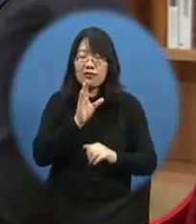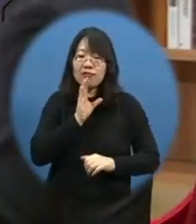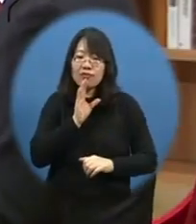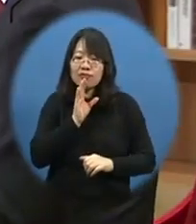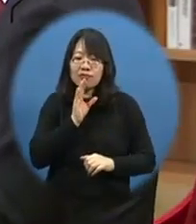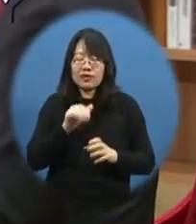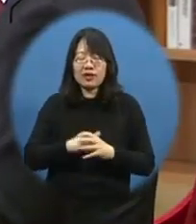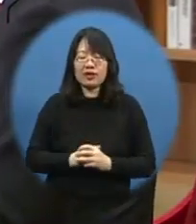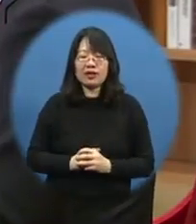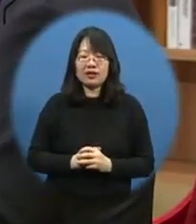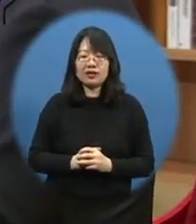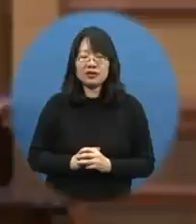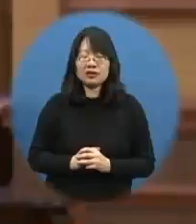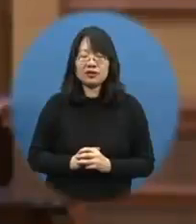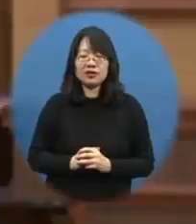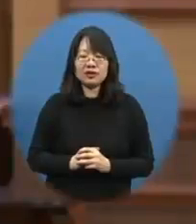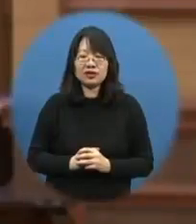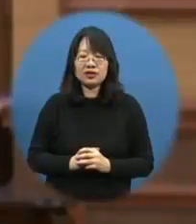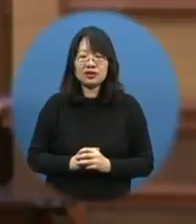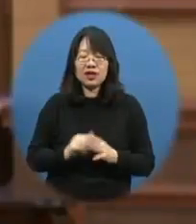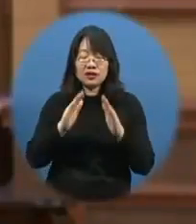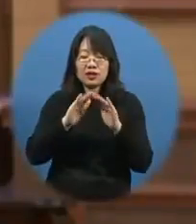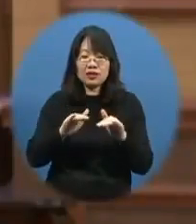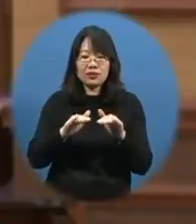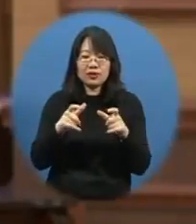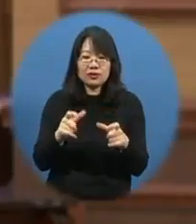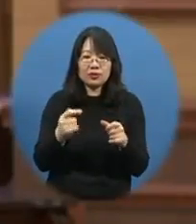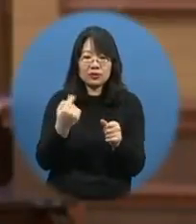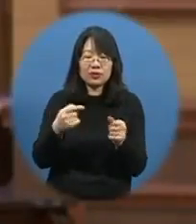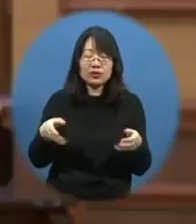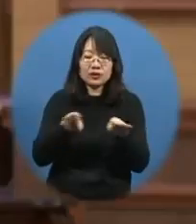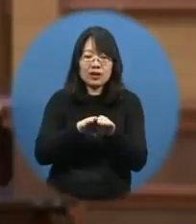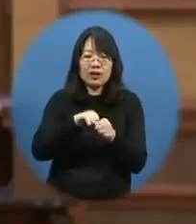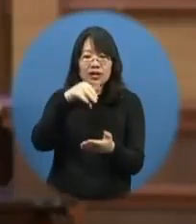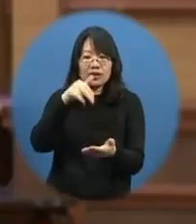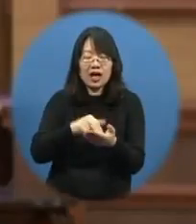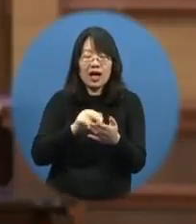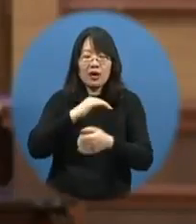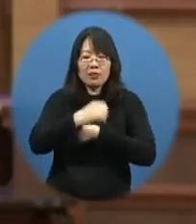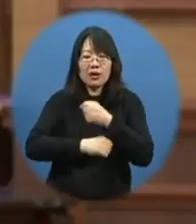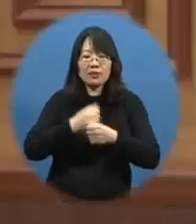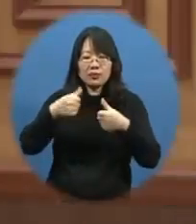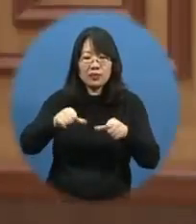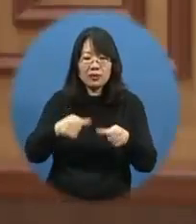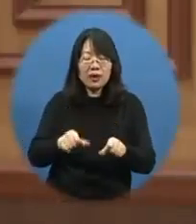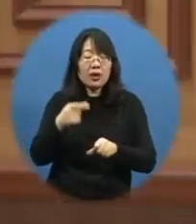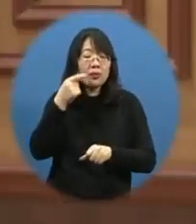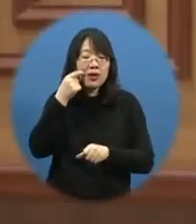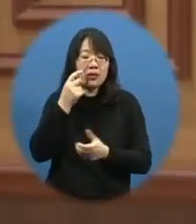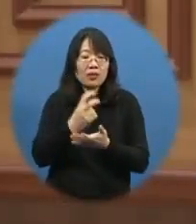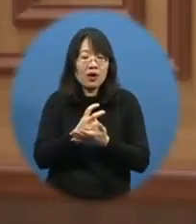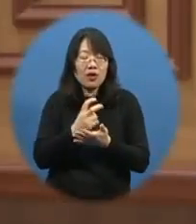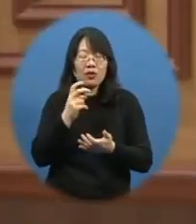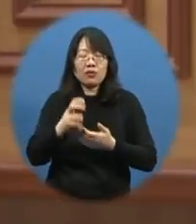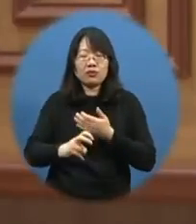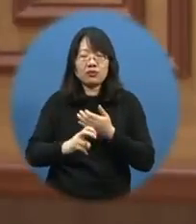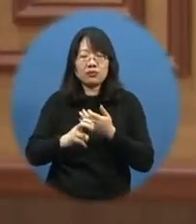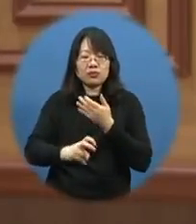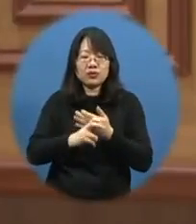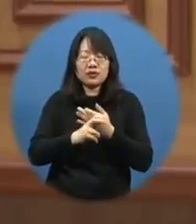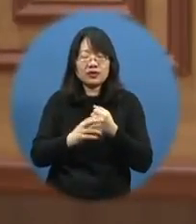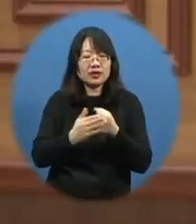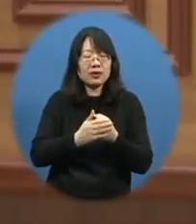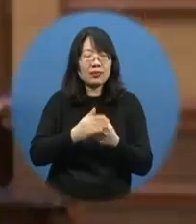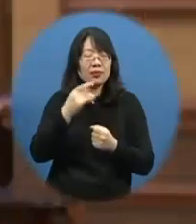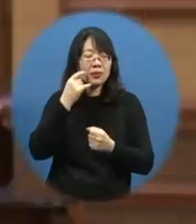그렇습니다. 그걸 이 전남도 교육청 차원에서 함부로 못 깨잖아요. 그것은 법령 위반이기 때문에 그러니까요. 제가 못 하는 거죠.